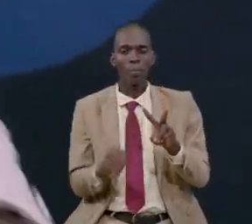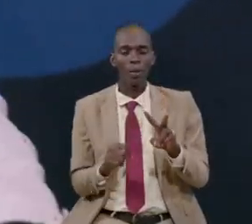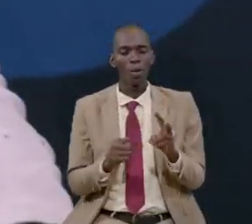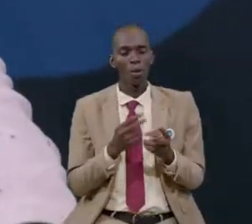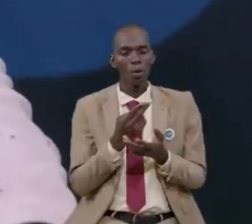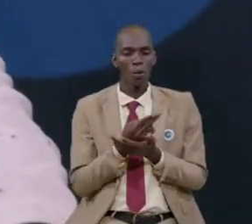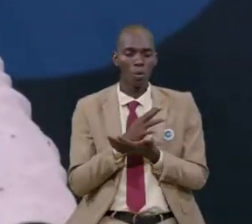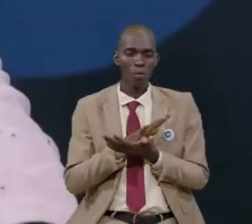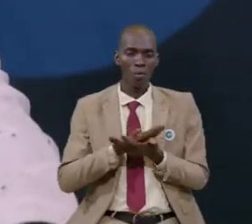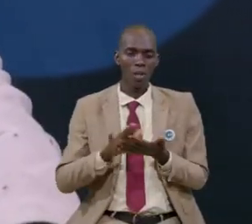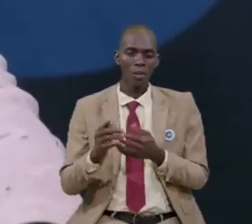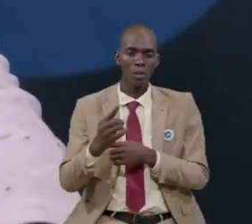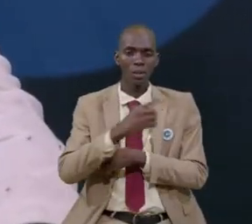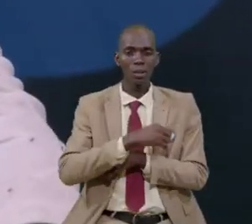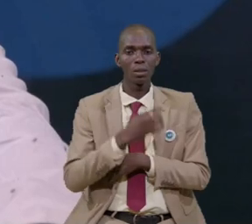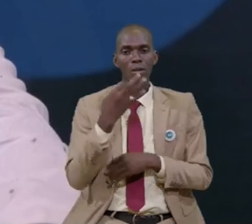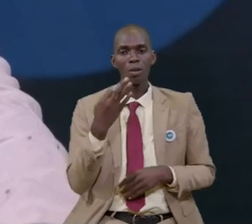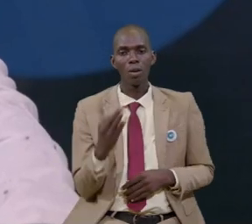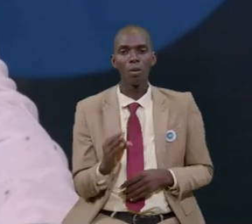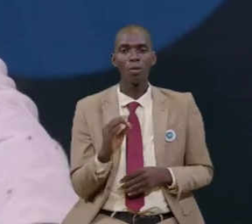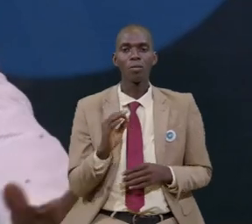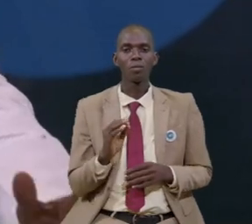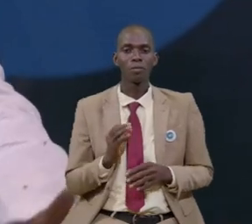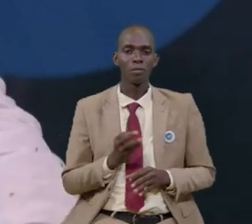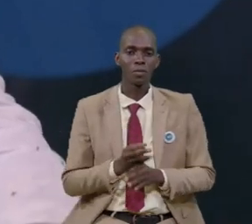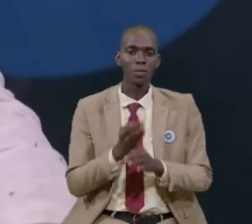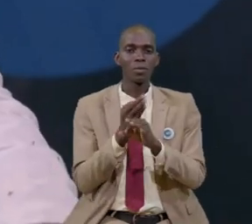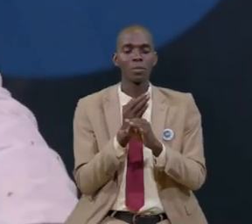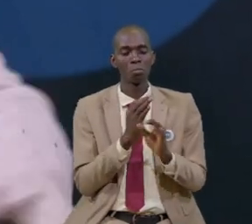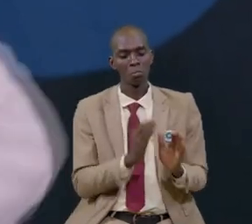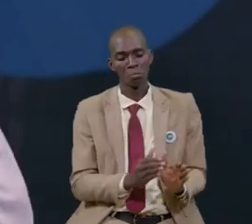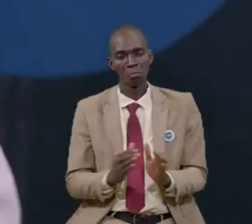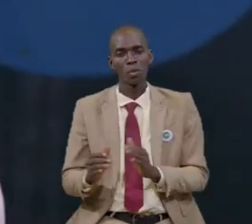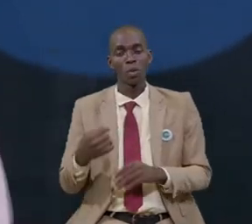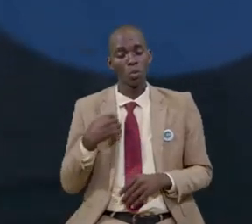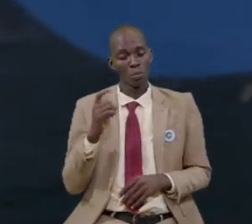voir le jour saint de notre préparation